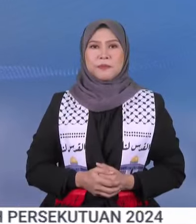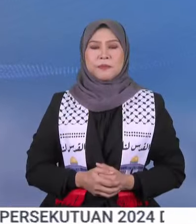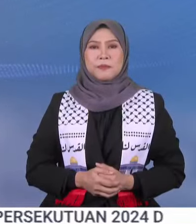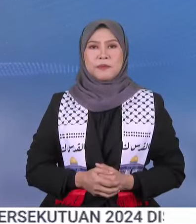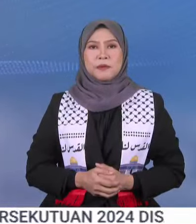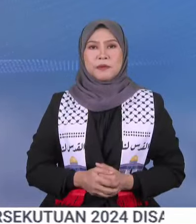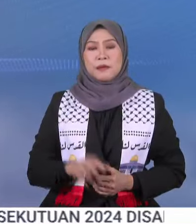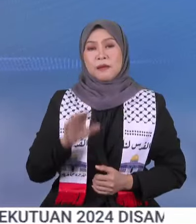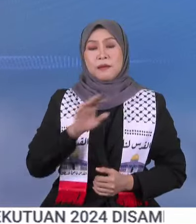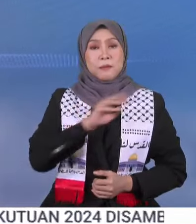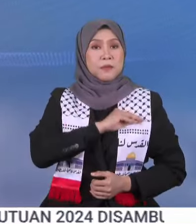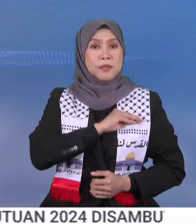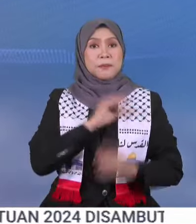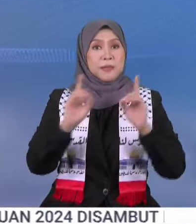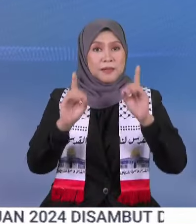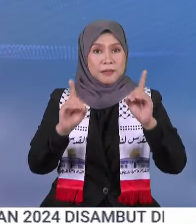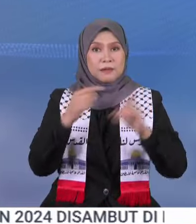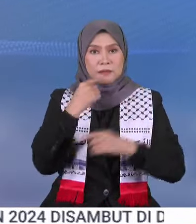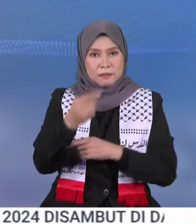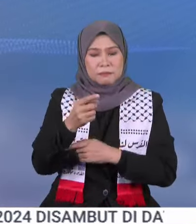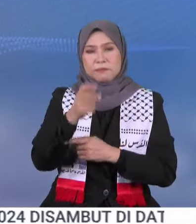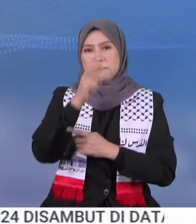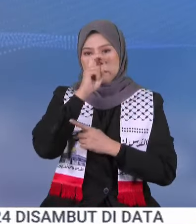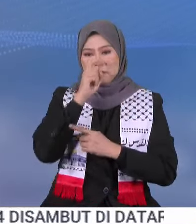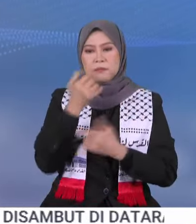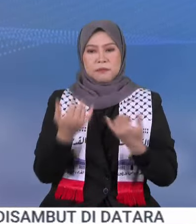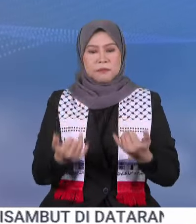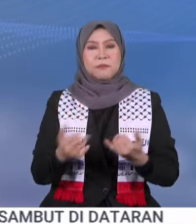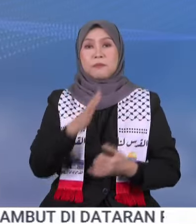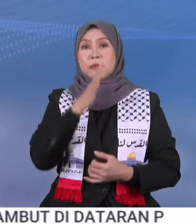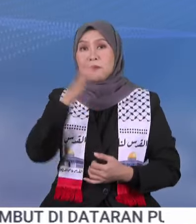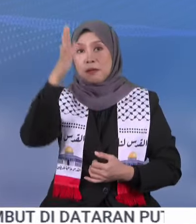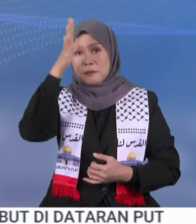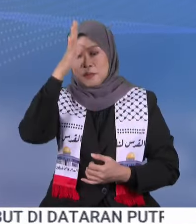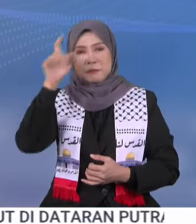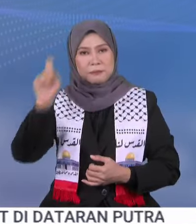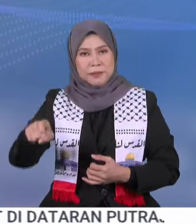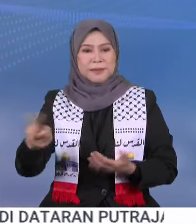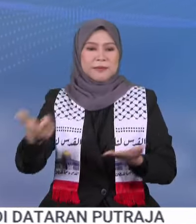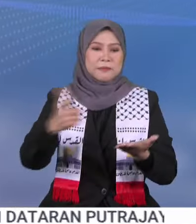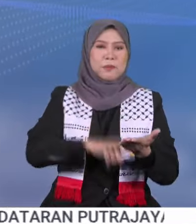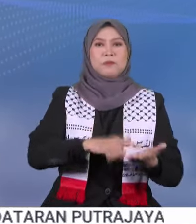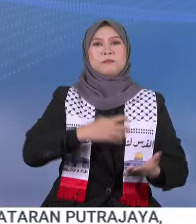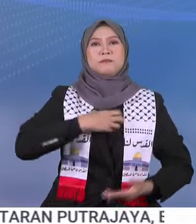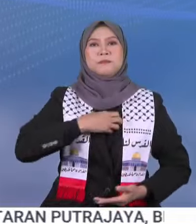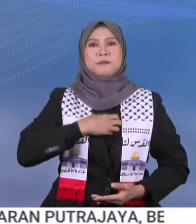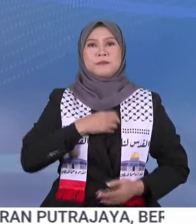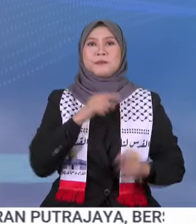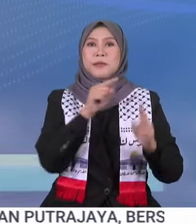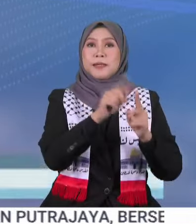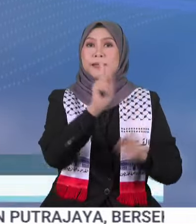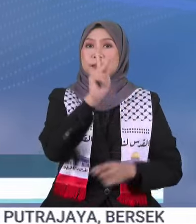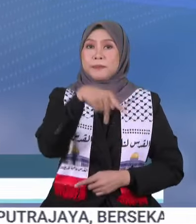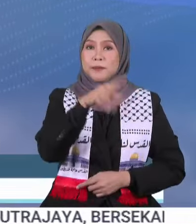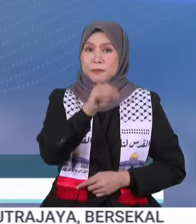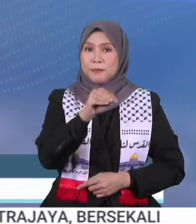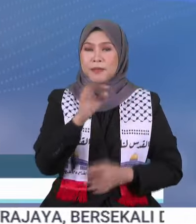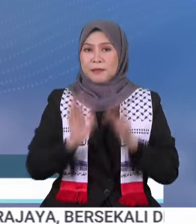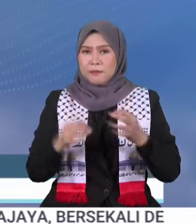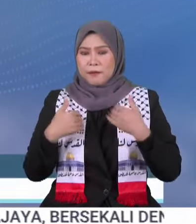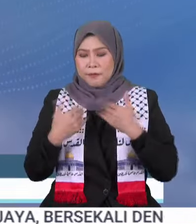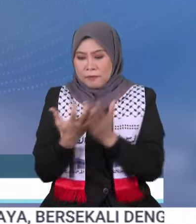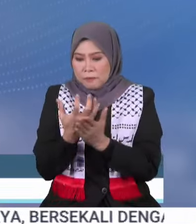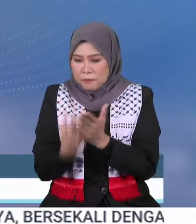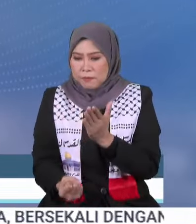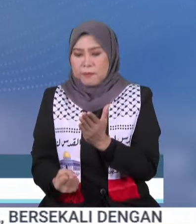Dalam pada itu, Fadlina menegaskan semua pihak terutama ibu bapa perlu melaporkan kepada Kementerian Pendidikan KPM sekiranya berlaku